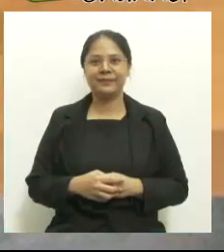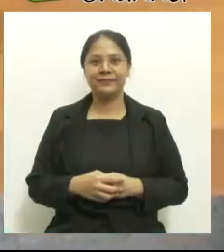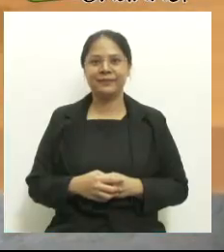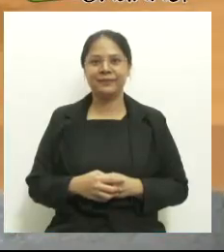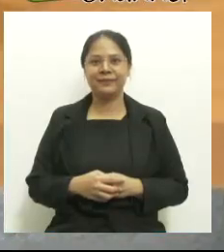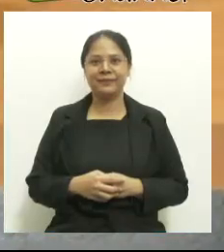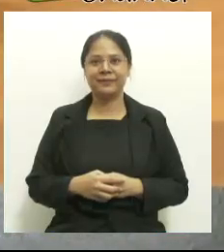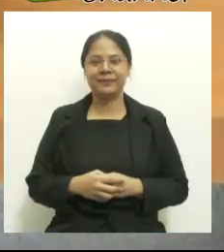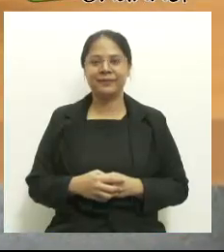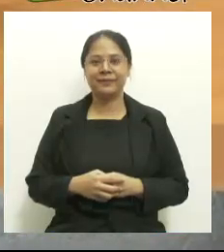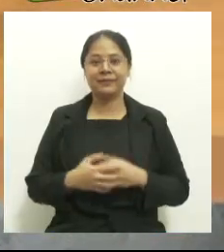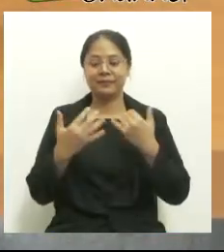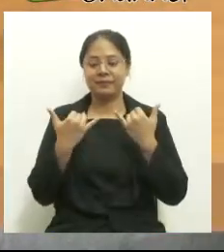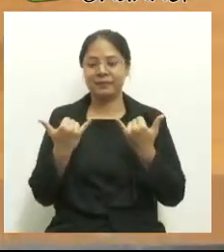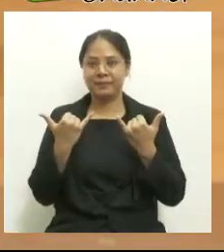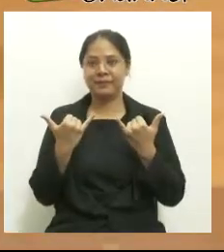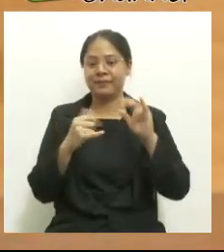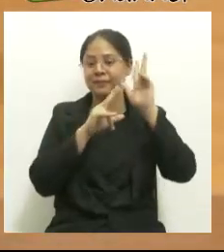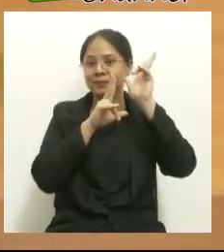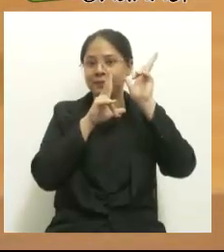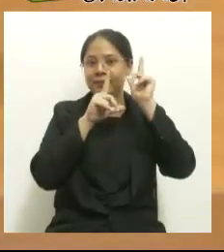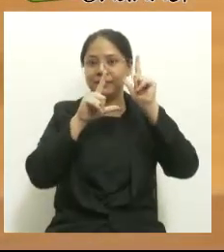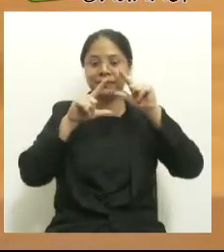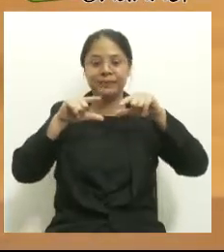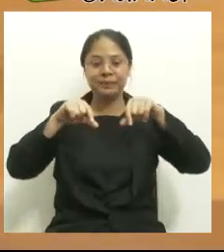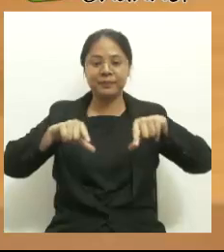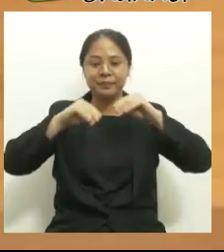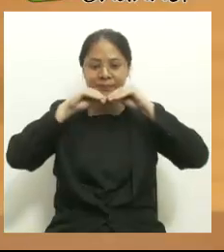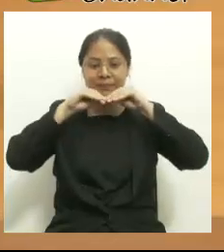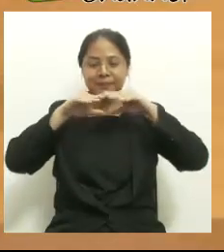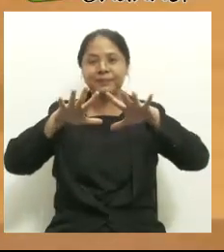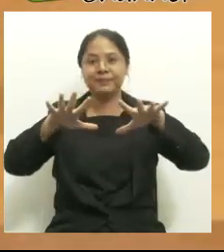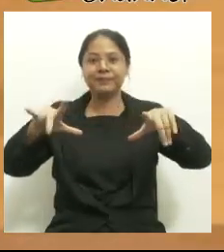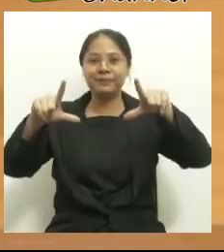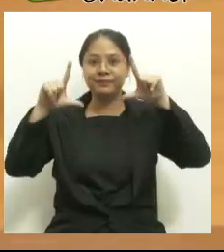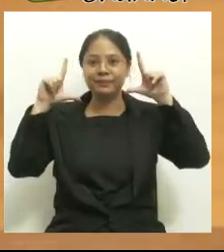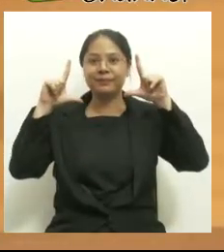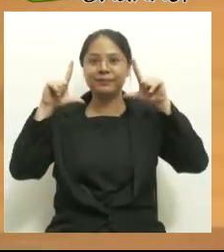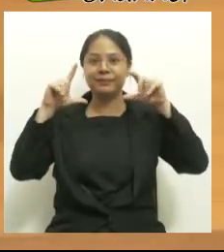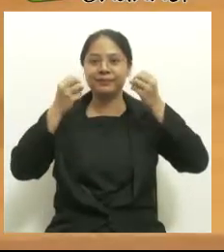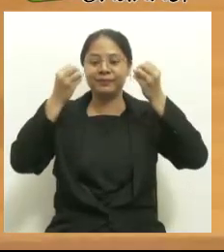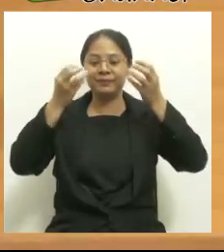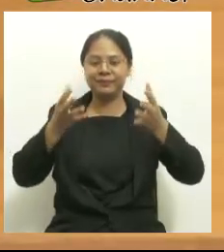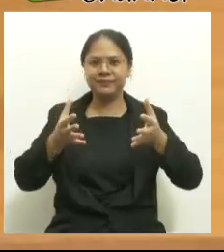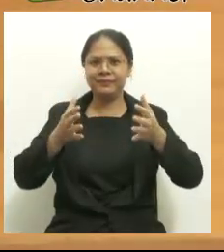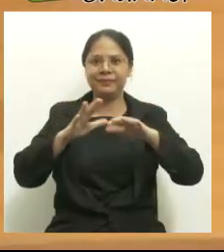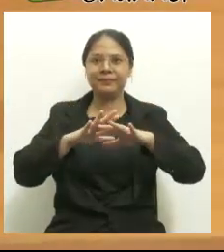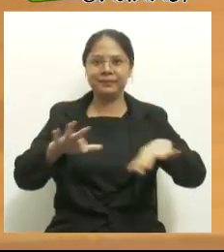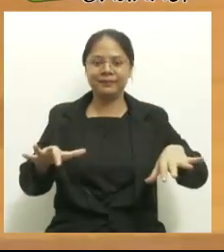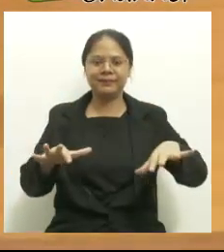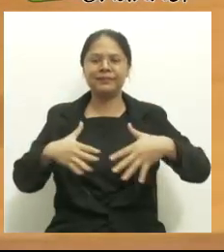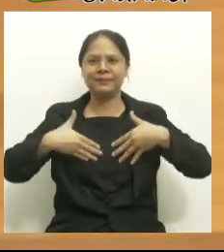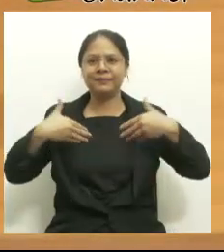reporter กับประเด็นที่ตกเป็นข่าวลือพัดโรงเรียนบ้านทุ่งกินนอนครูและเด็กต่างสบายกินแล้วก็น